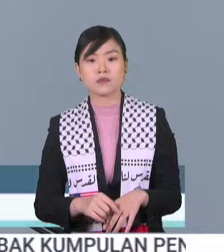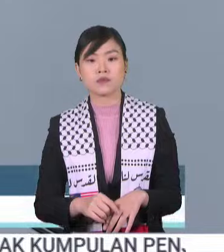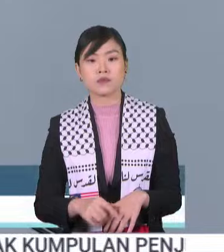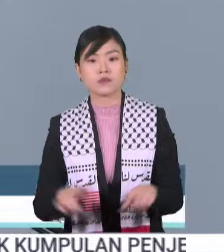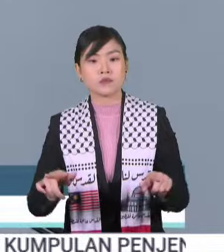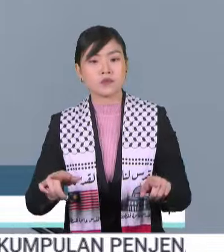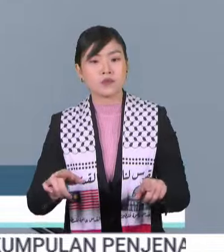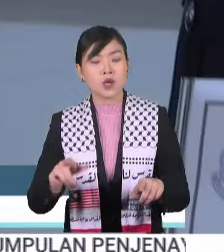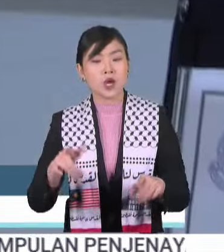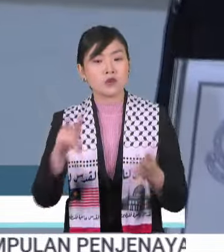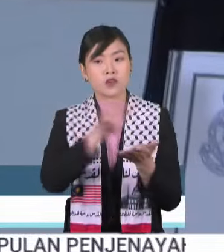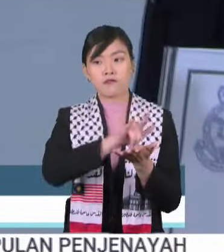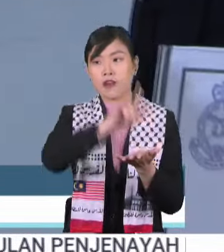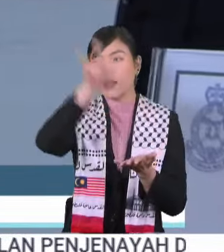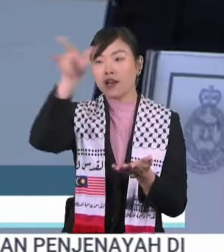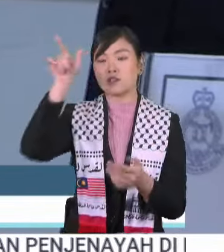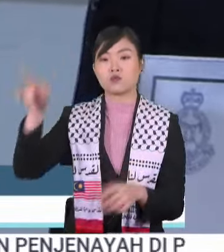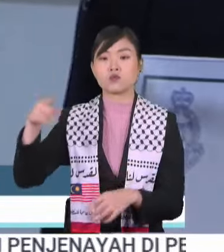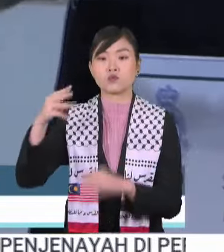untuk